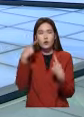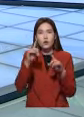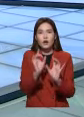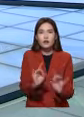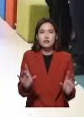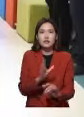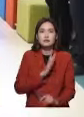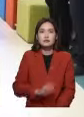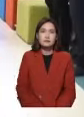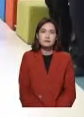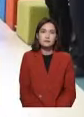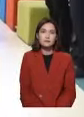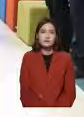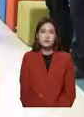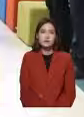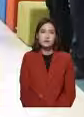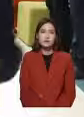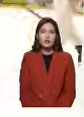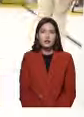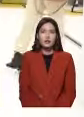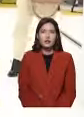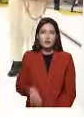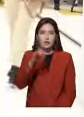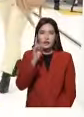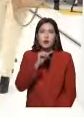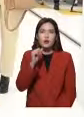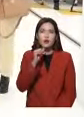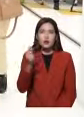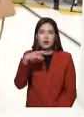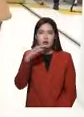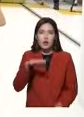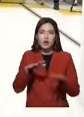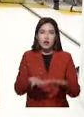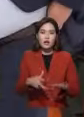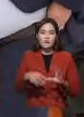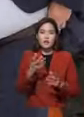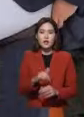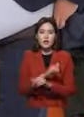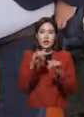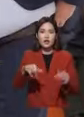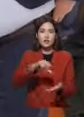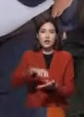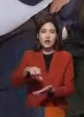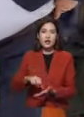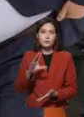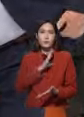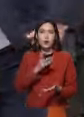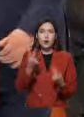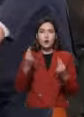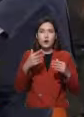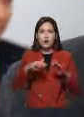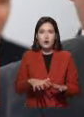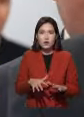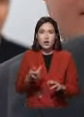бөлісті. Осымен 19-шы рет өткізілген дәстүрлі жиын жұмысына 500-ден астам адам қатысты. Ресей Федерациясының 12 облысынан